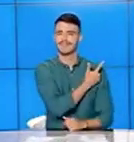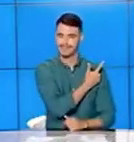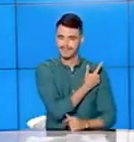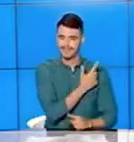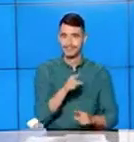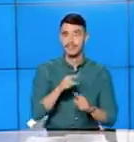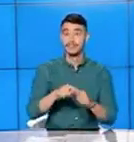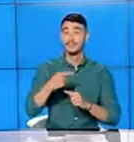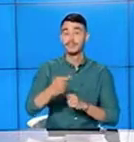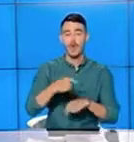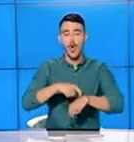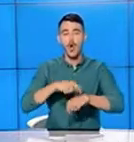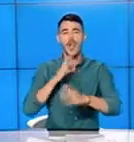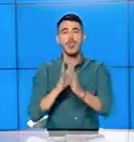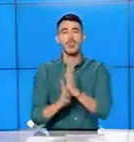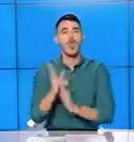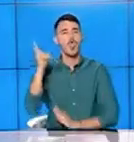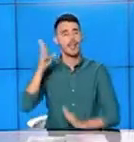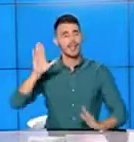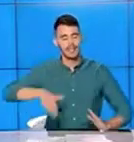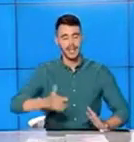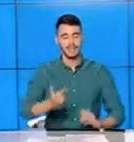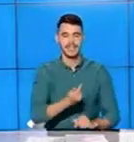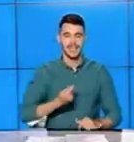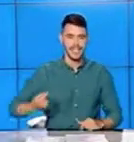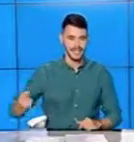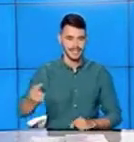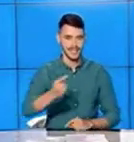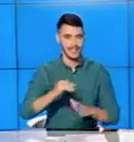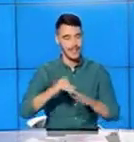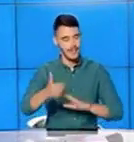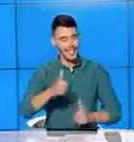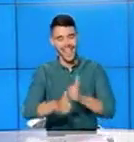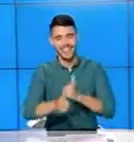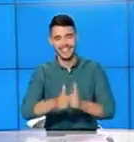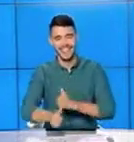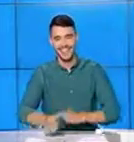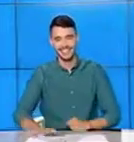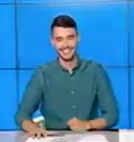τα μεσάνυχτα το τελευταίο δελτίο ειδήσεων της ημέρας με τον Δημήτρη Καρανικόλα. Από όλους εμάς, καλό σας βράδυ.